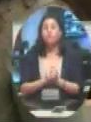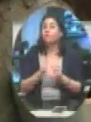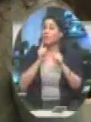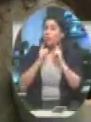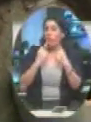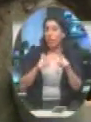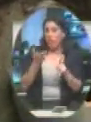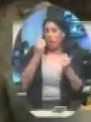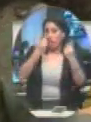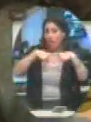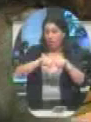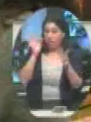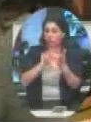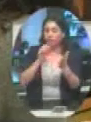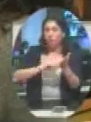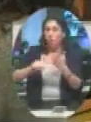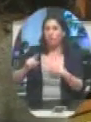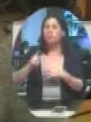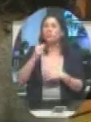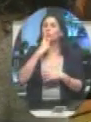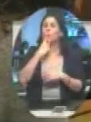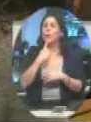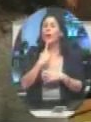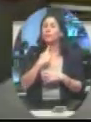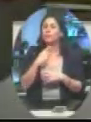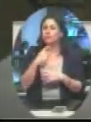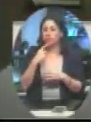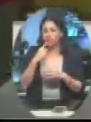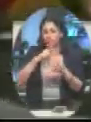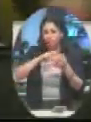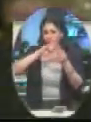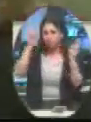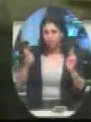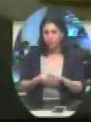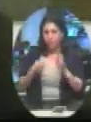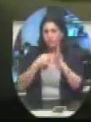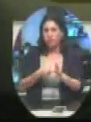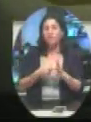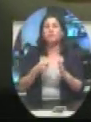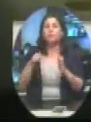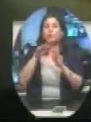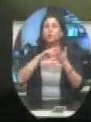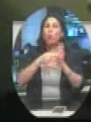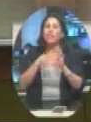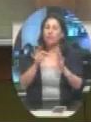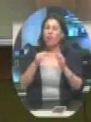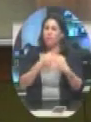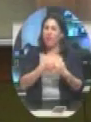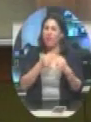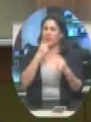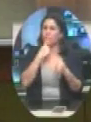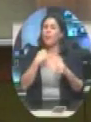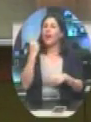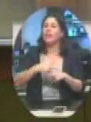שנערך בוועדה לציון חודש הסוכרת הבינלאומי בכנסת, הוצגה התוכנית הלאומית למאבק בסוכרת. פרופסור איתמר רז, יושב